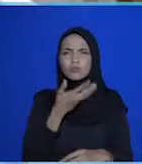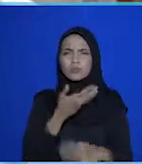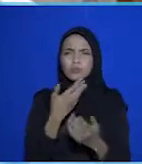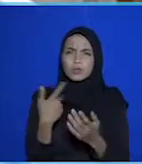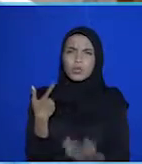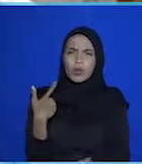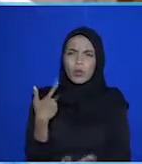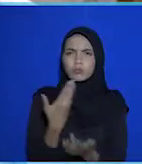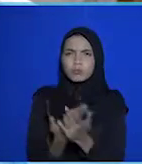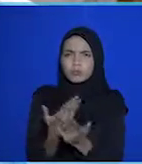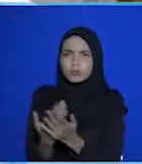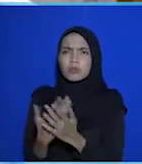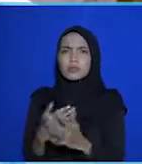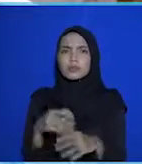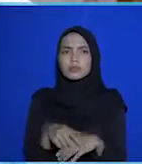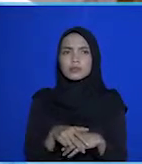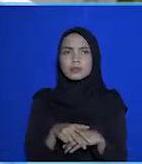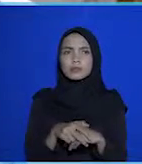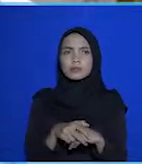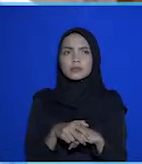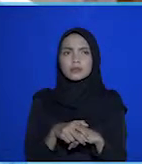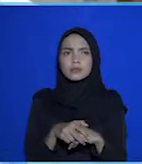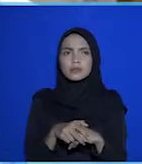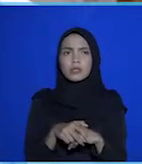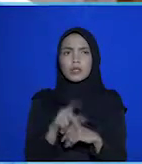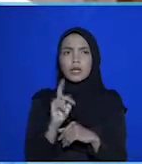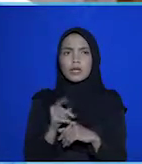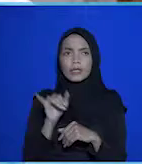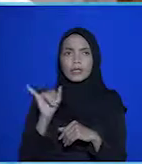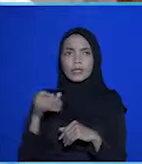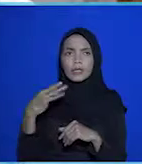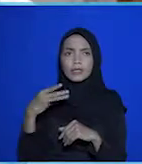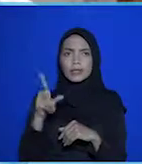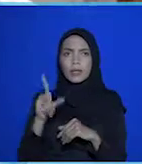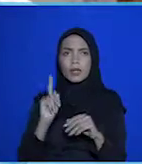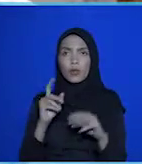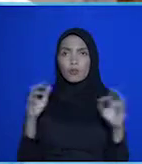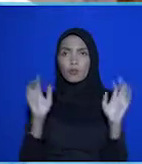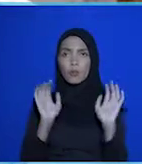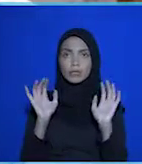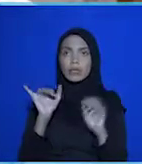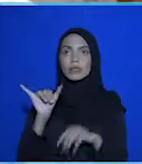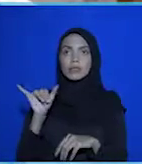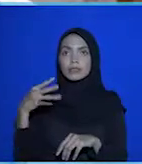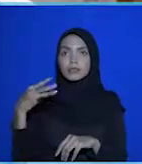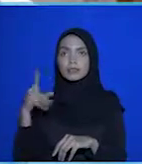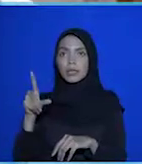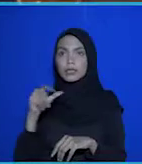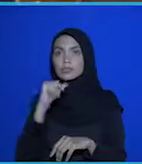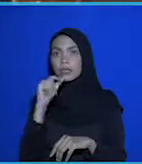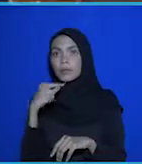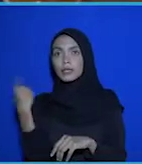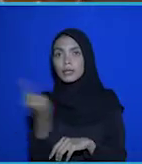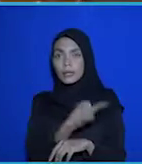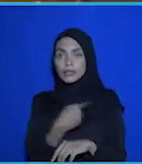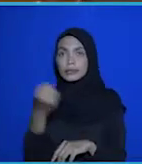saya sekali lagi minta untuk melakukan yel nih. Kalau lagi rame nih yelnya,